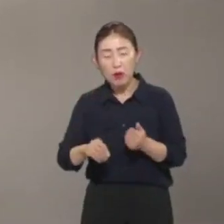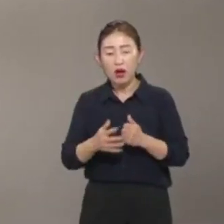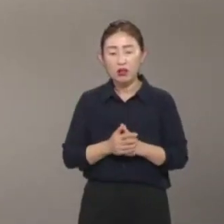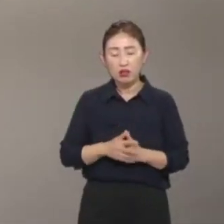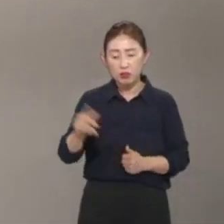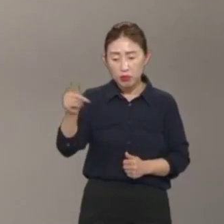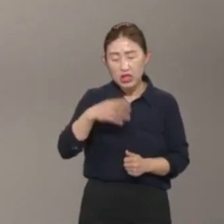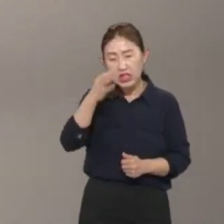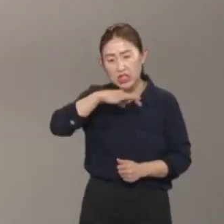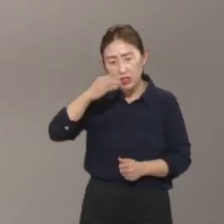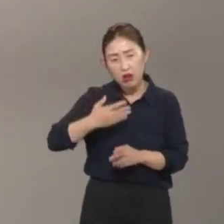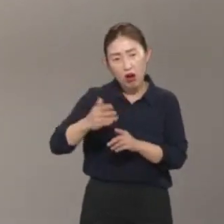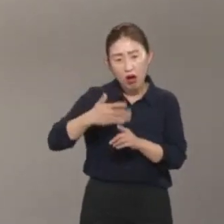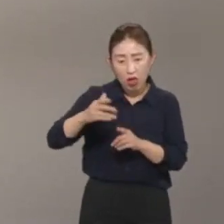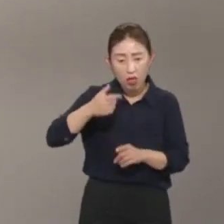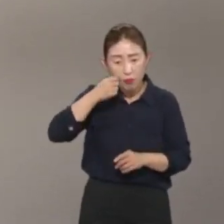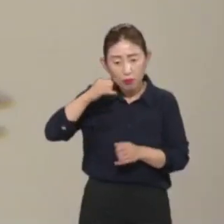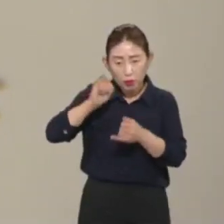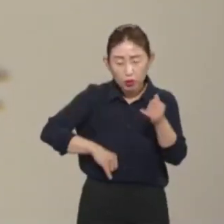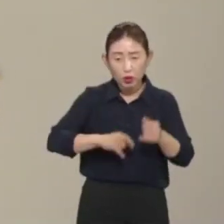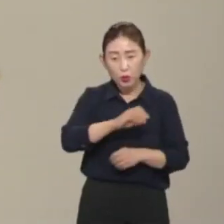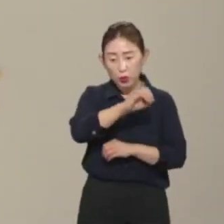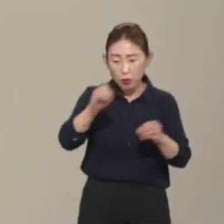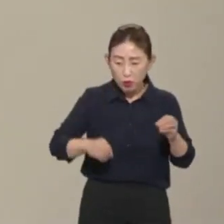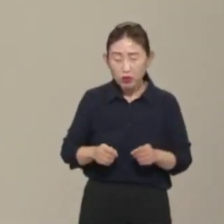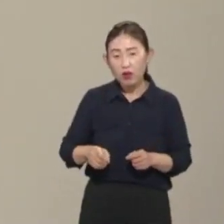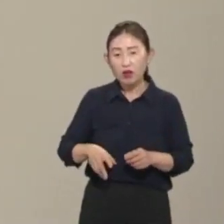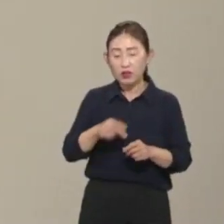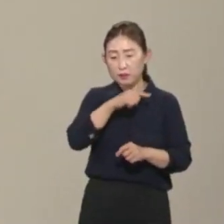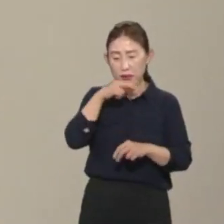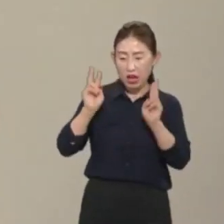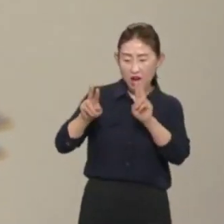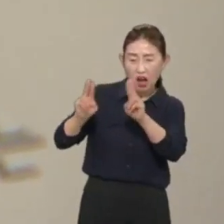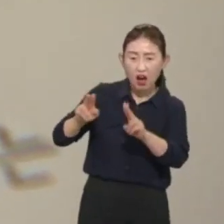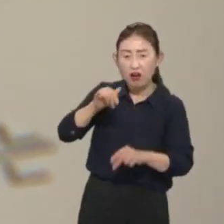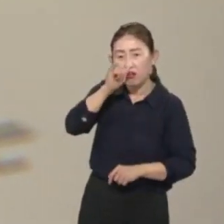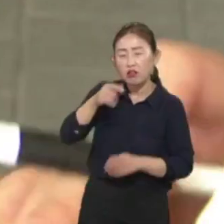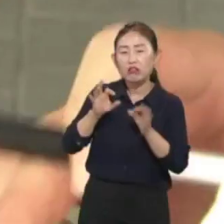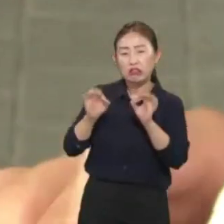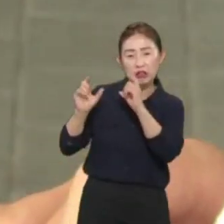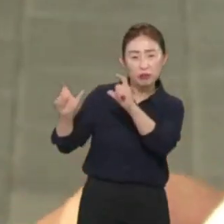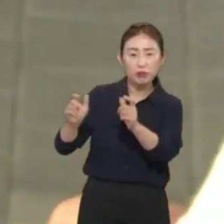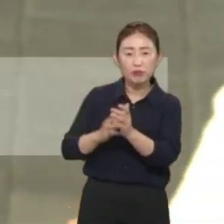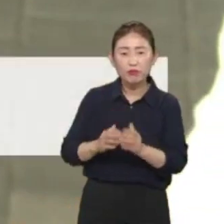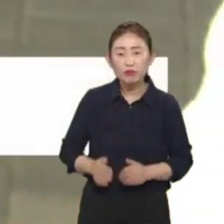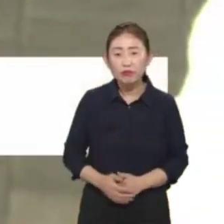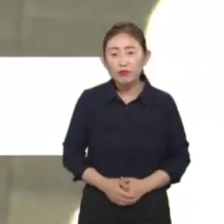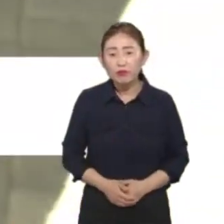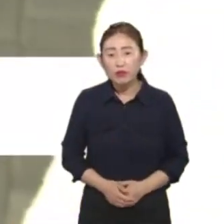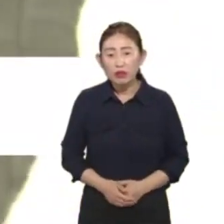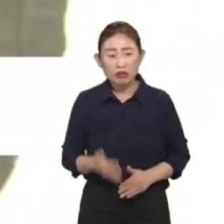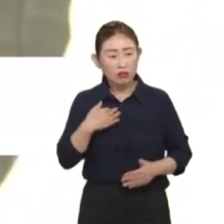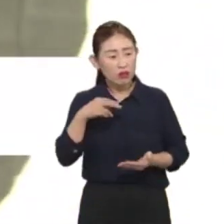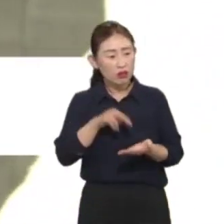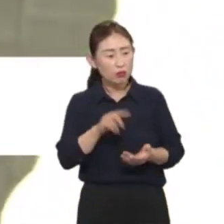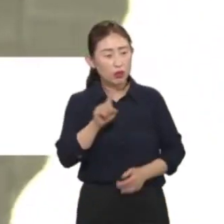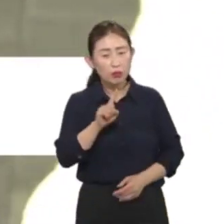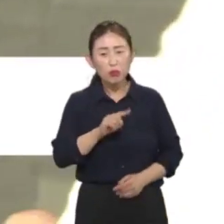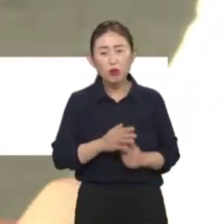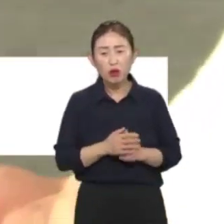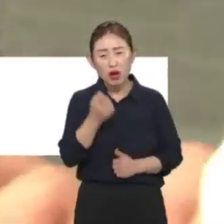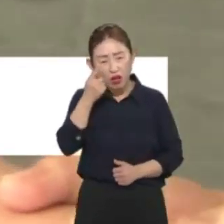대출 이자와 이를 갚지 못하면 강제 집행에 나선다는 은행의 독촉뿐입니다. 저 같은 입장에는 현재 한 250 정도